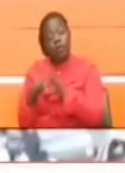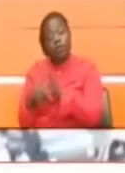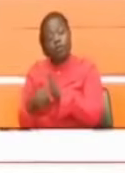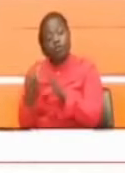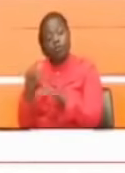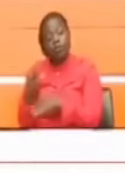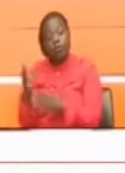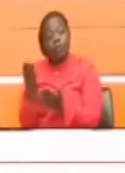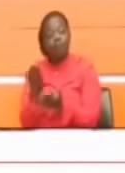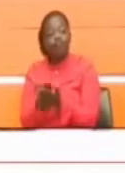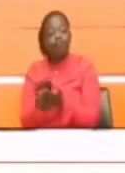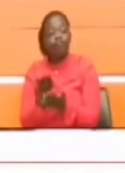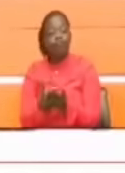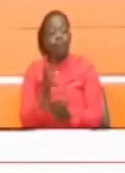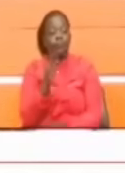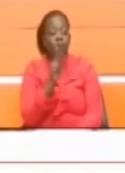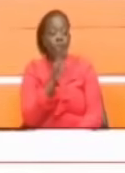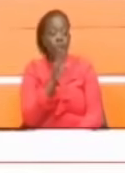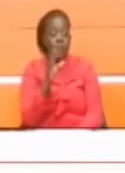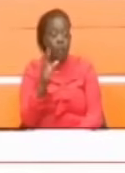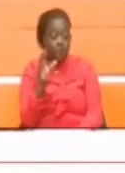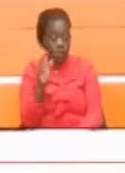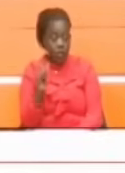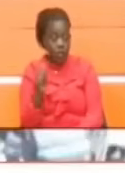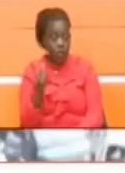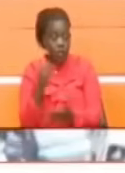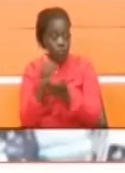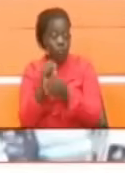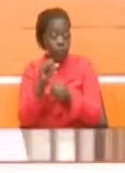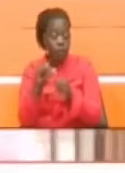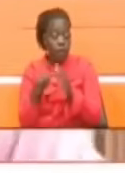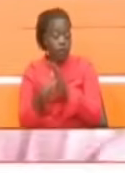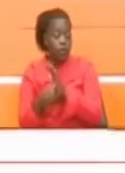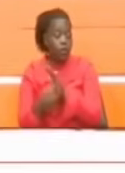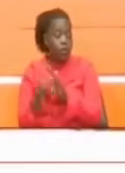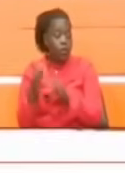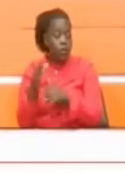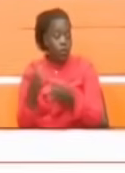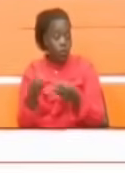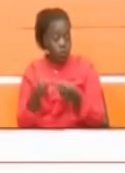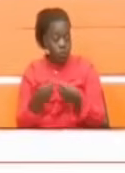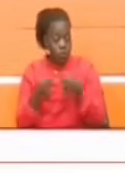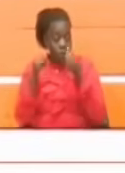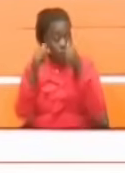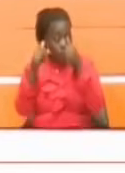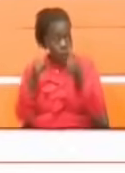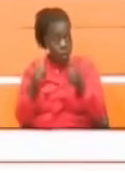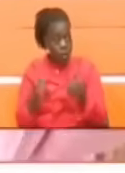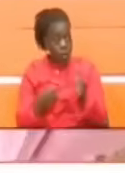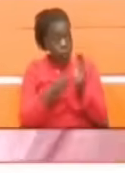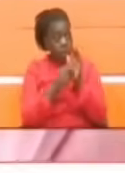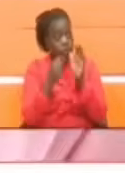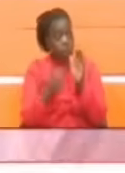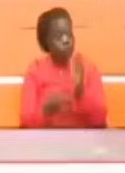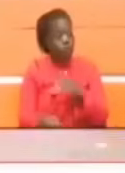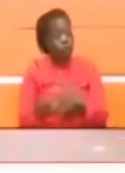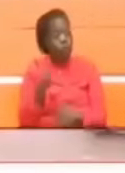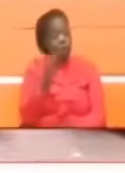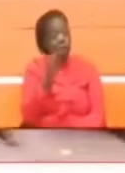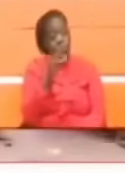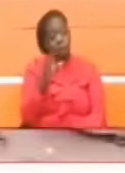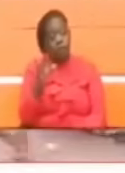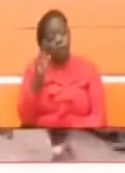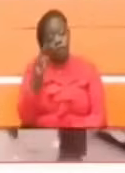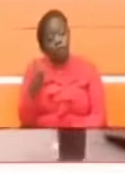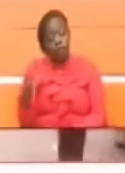Tusaba KCC eveeyo etuyambe ku nsonga eyo. Etuwa bupande obulaga KCC eti no loading.